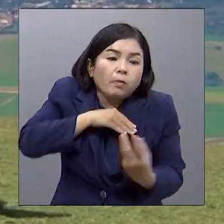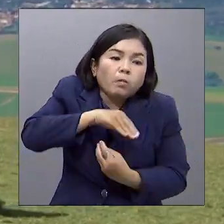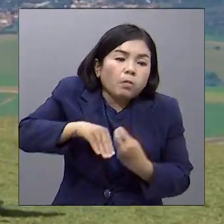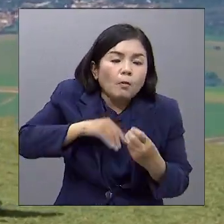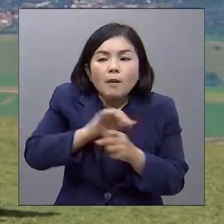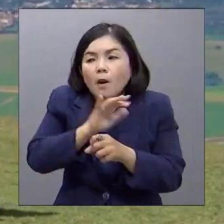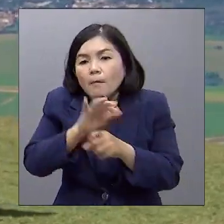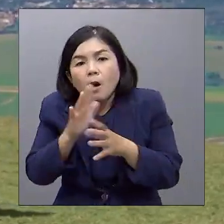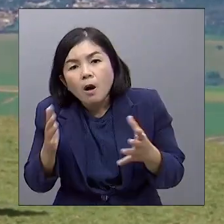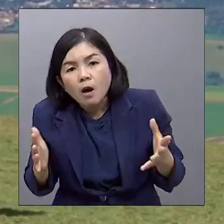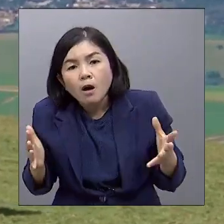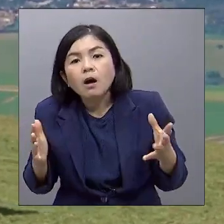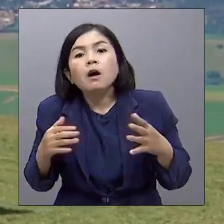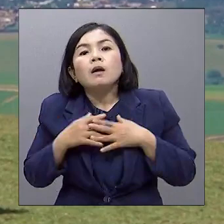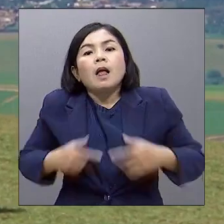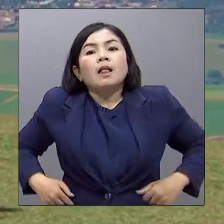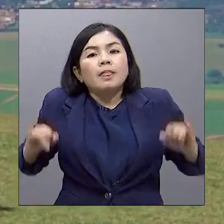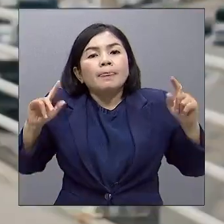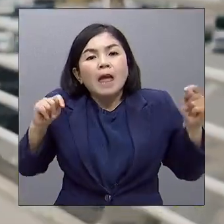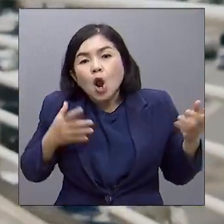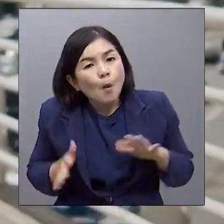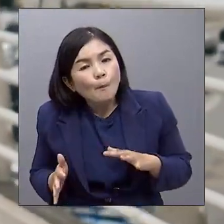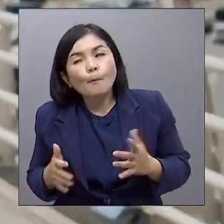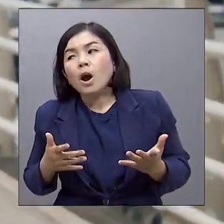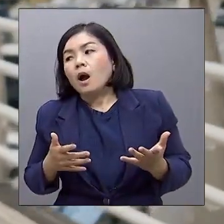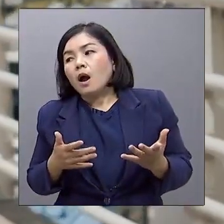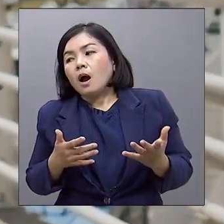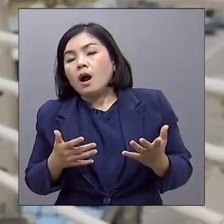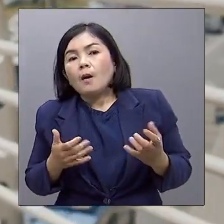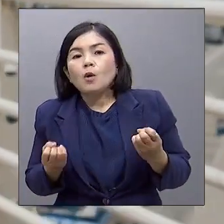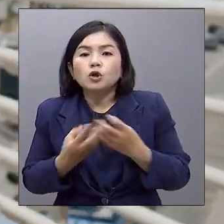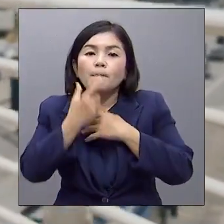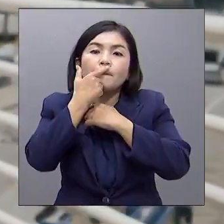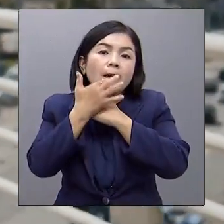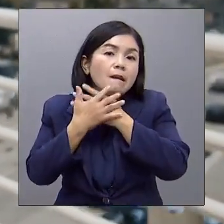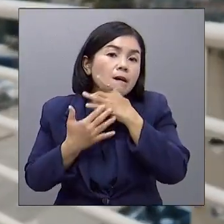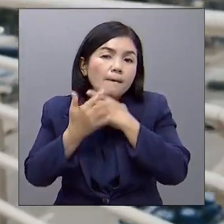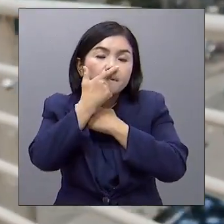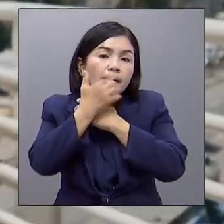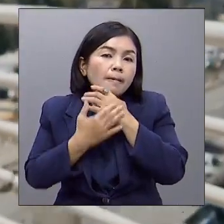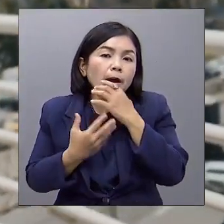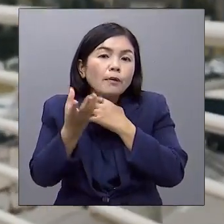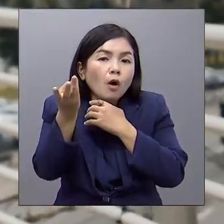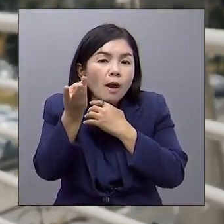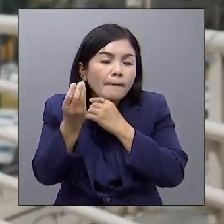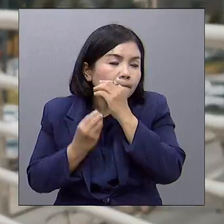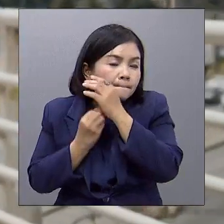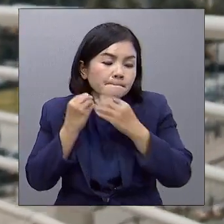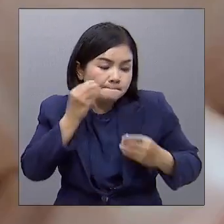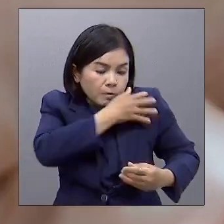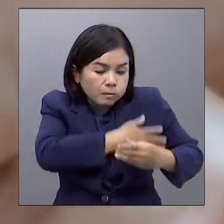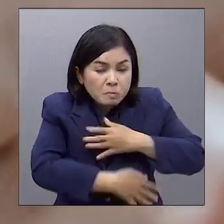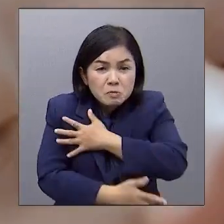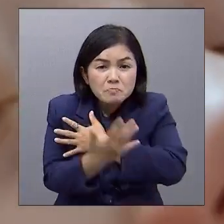หลายๆครั้งคนไข้ก็จะมาด้วยมีภาวะไตวายได้นะครับมีเส้นเลือดไปเลี้ยงส่วนต่างๆของร่างกายได้ไม่ดีนะครับหัวใจเ